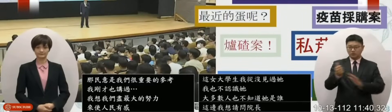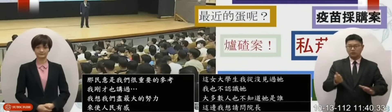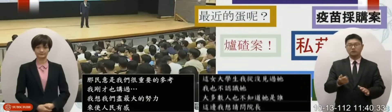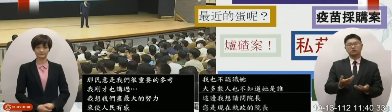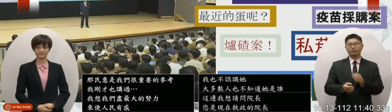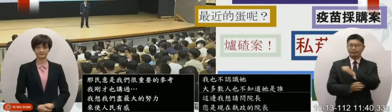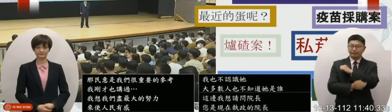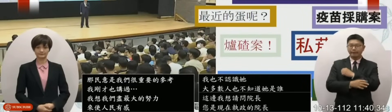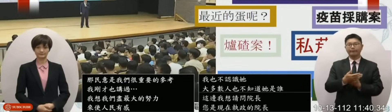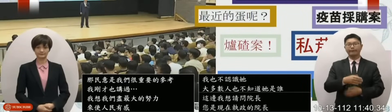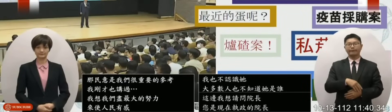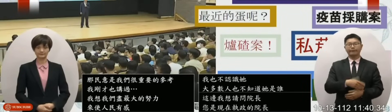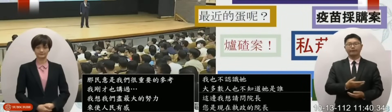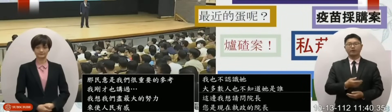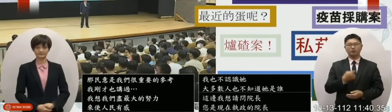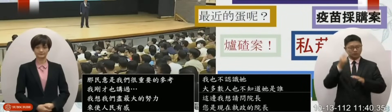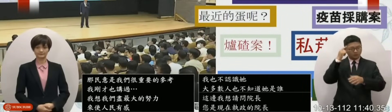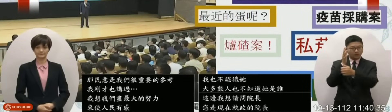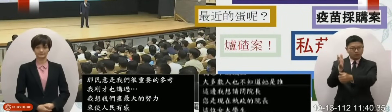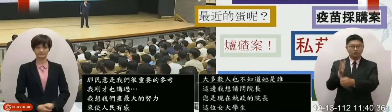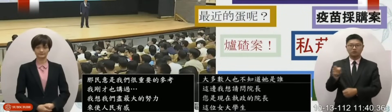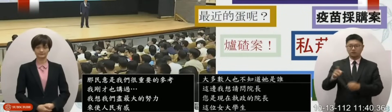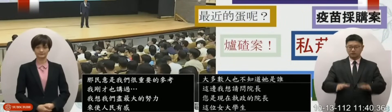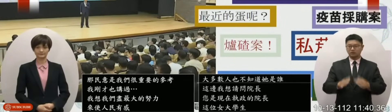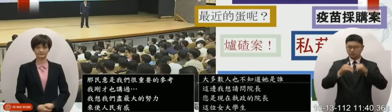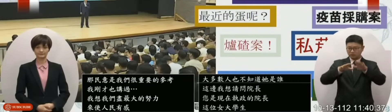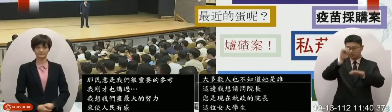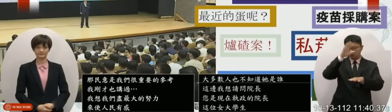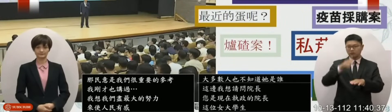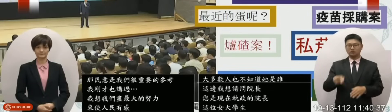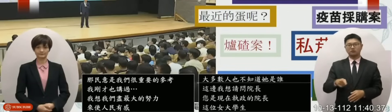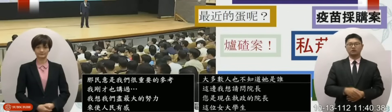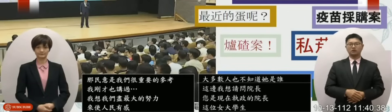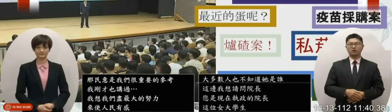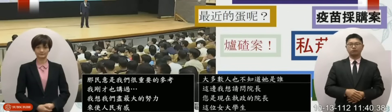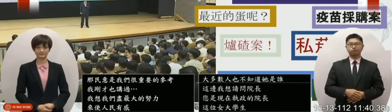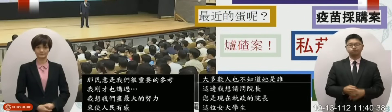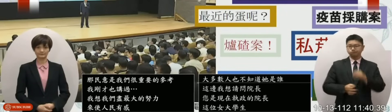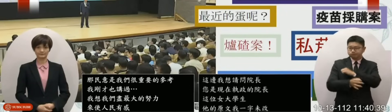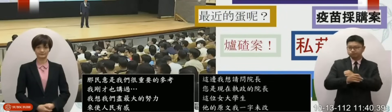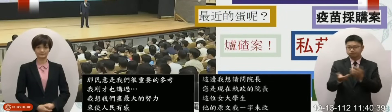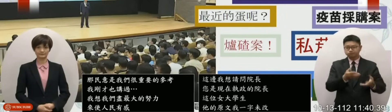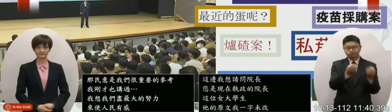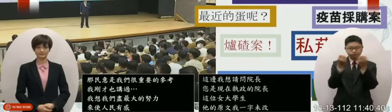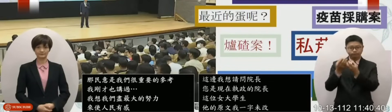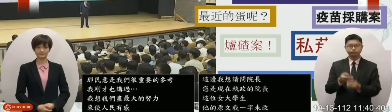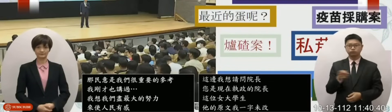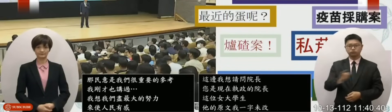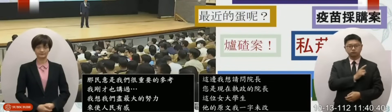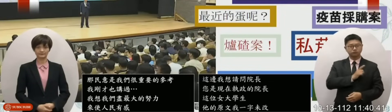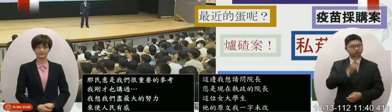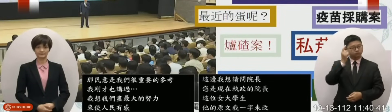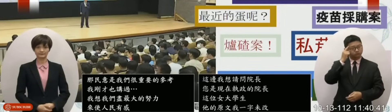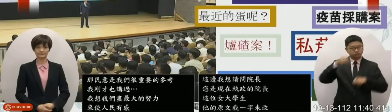的腐败，所以我想请问，目前您对于民进党诸多的贪污弊案事件，您有